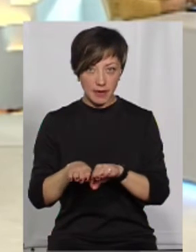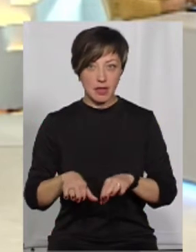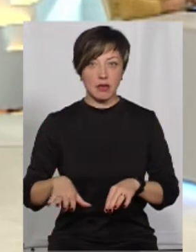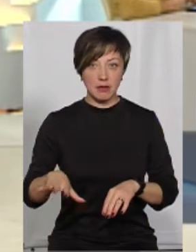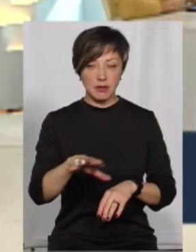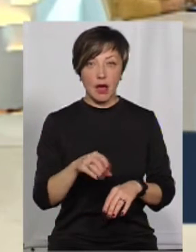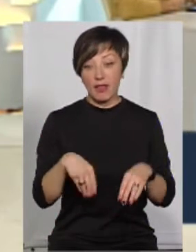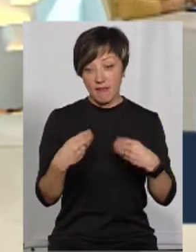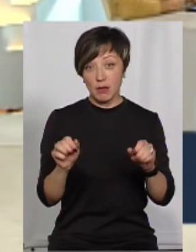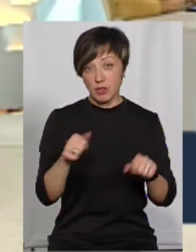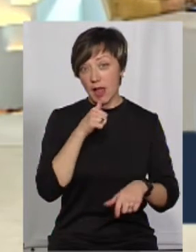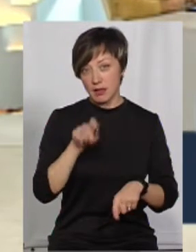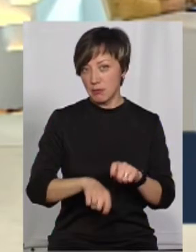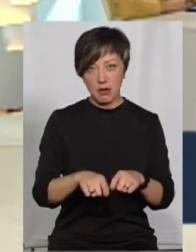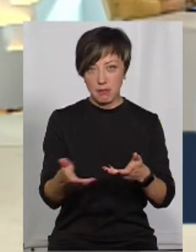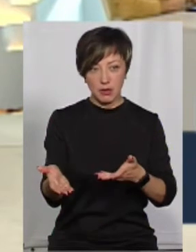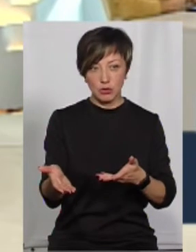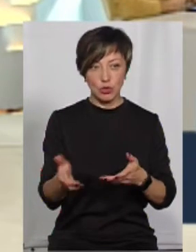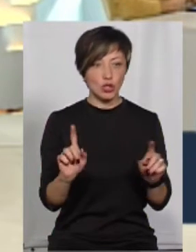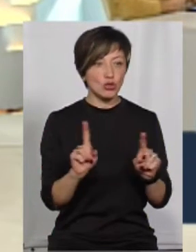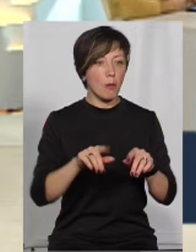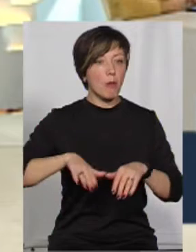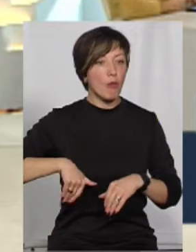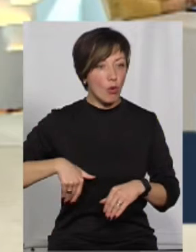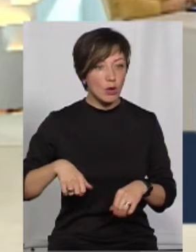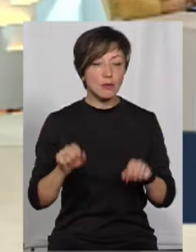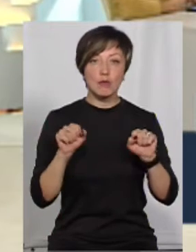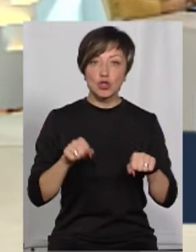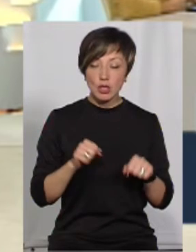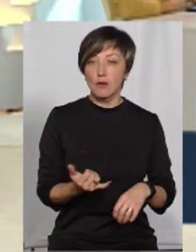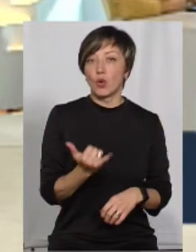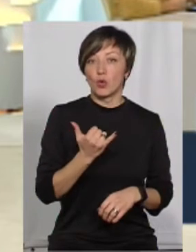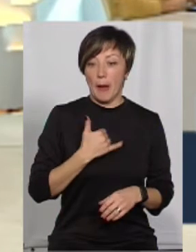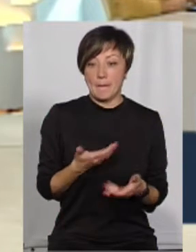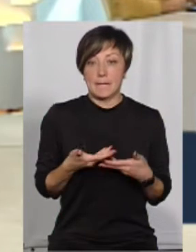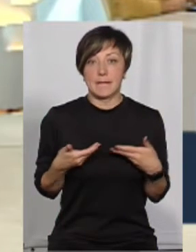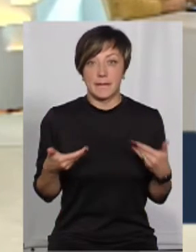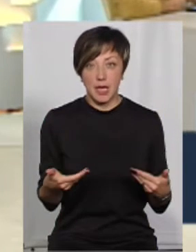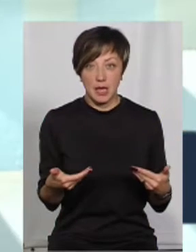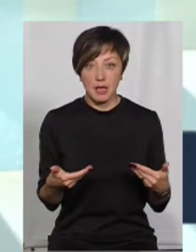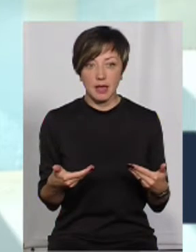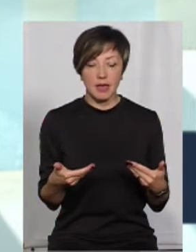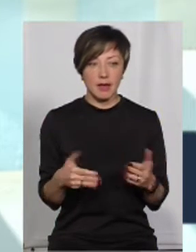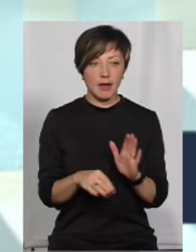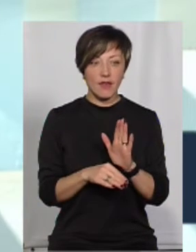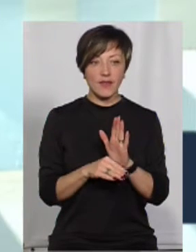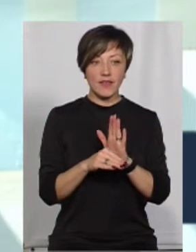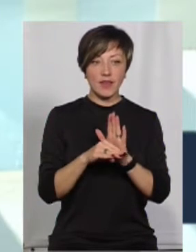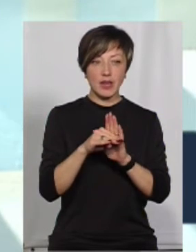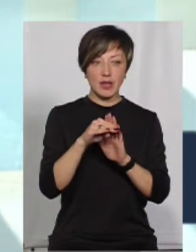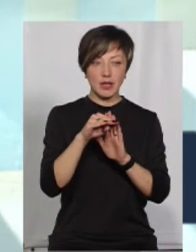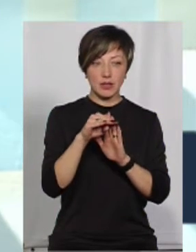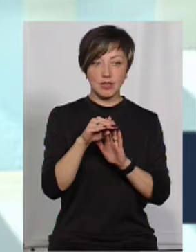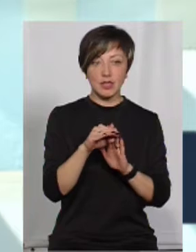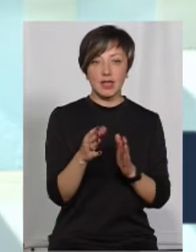просторі. І давати їм можливість для експерименту. Для того, щоб потім, можливо, в нас, ми виростили якогось